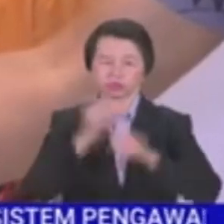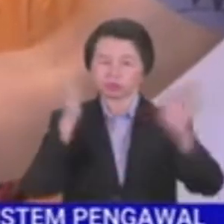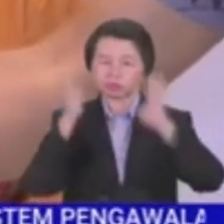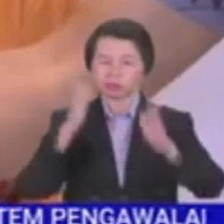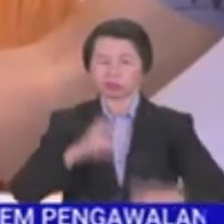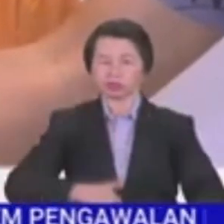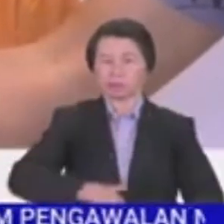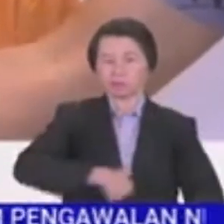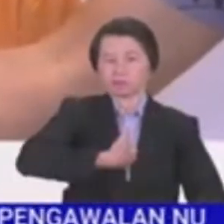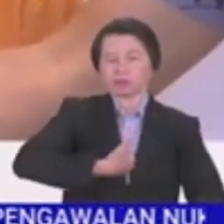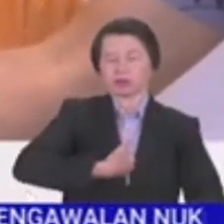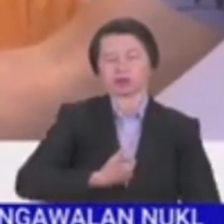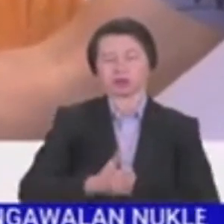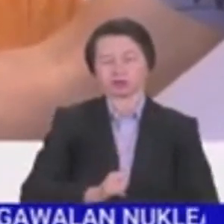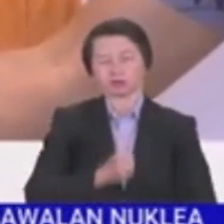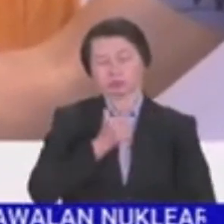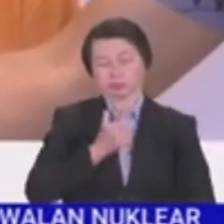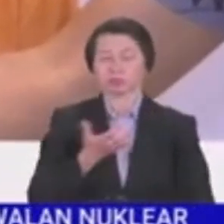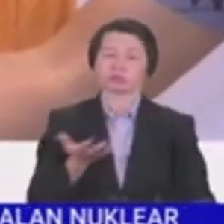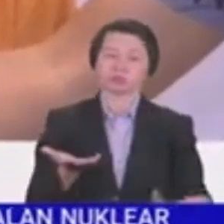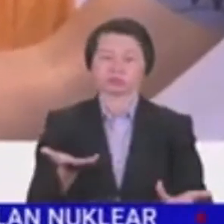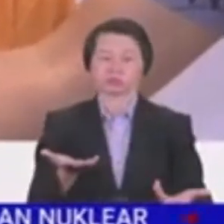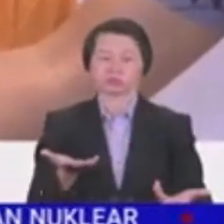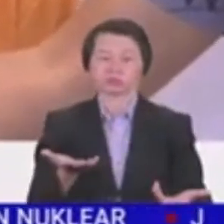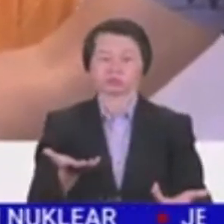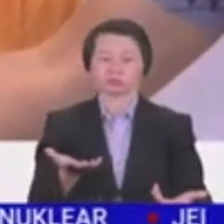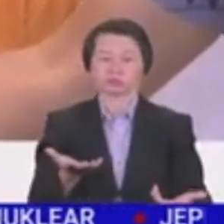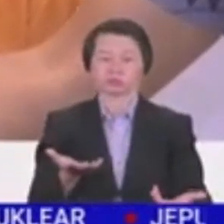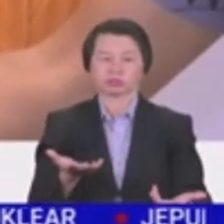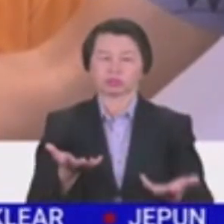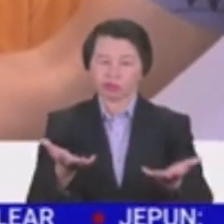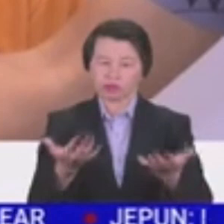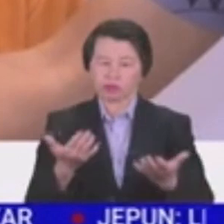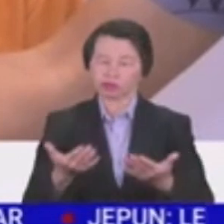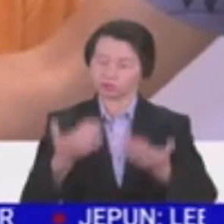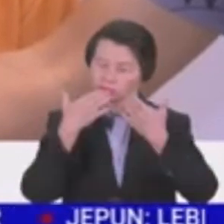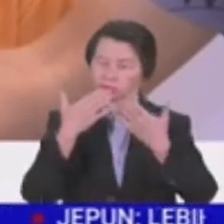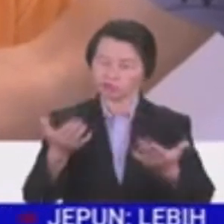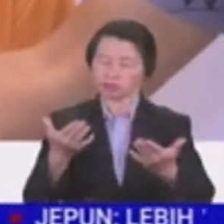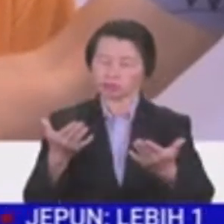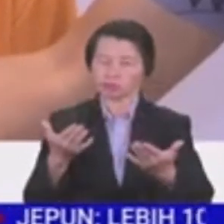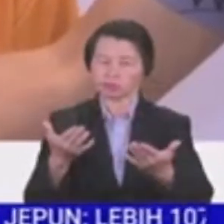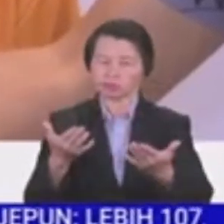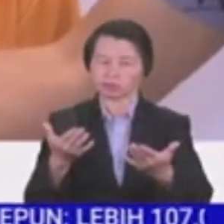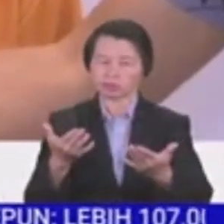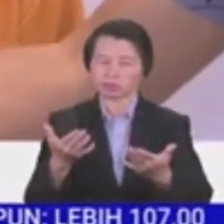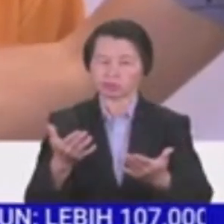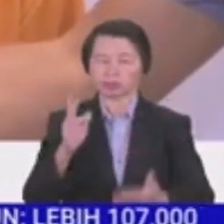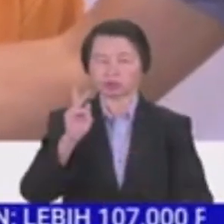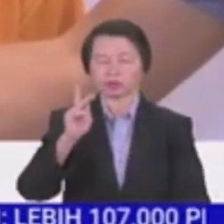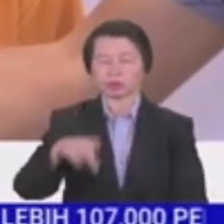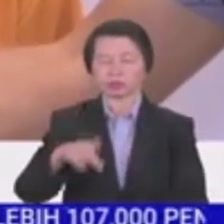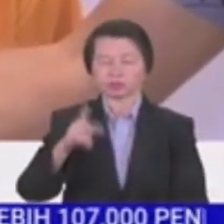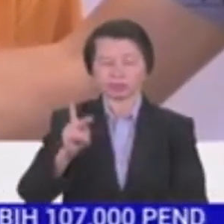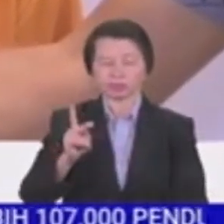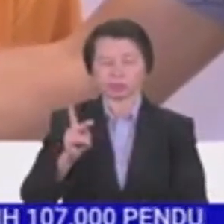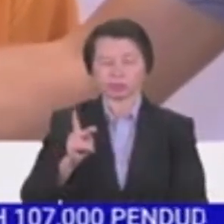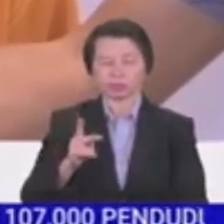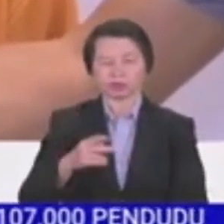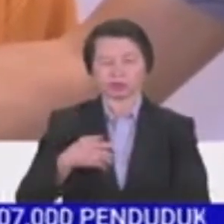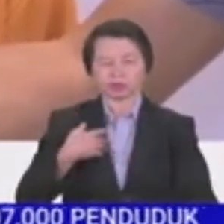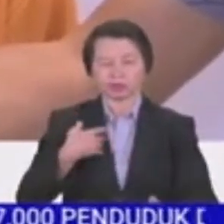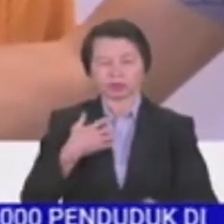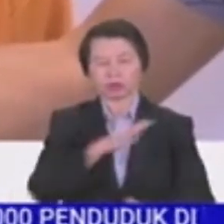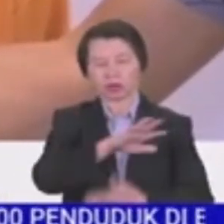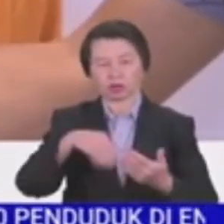so ya natrium Makasih juga kepada kepiti Epi udah